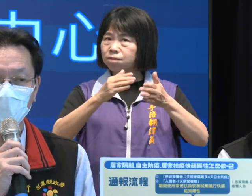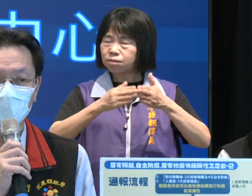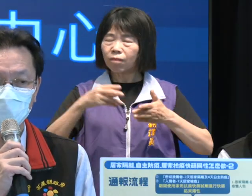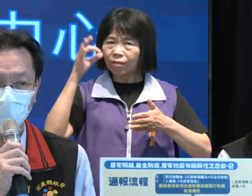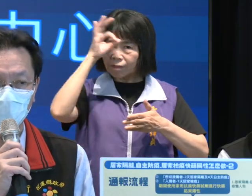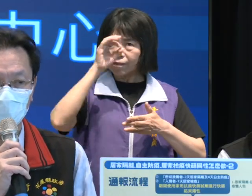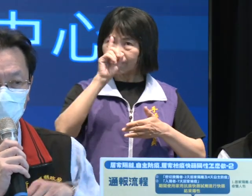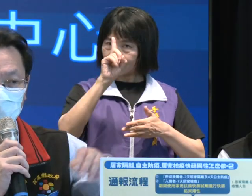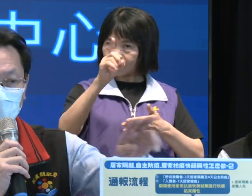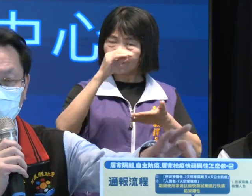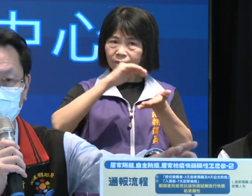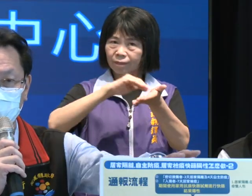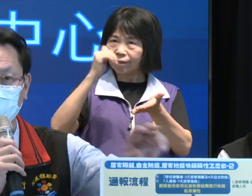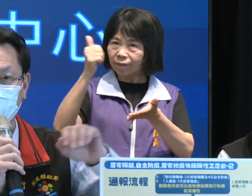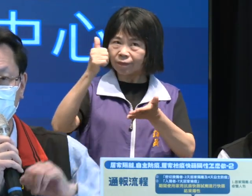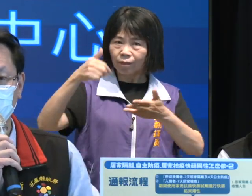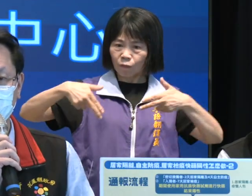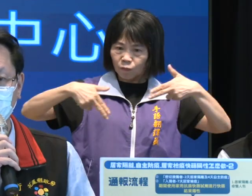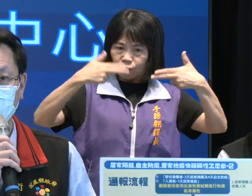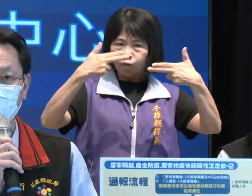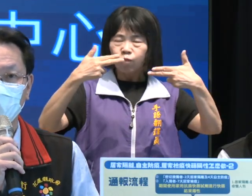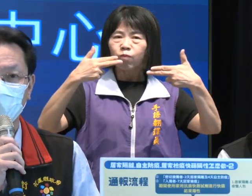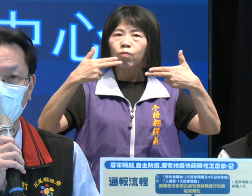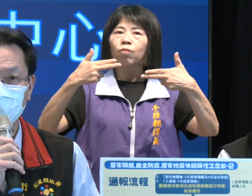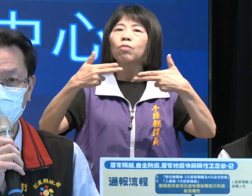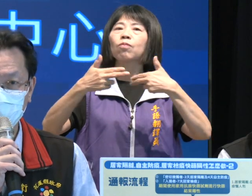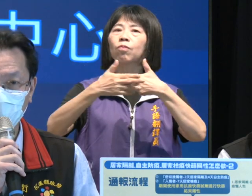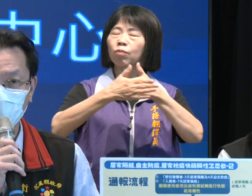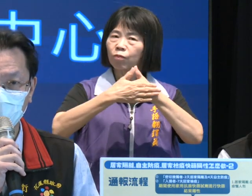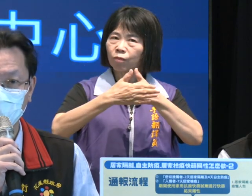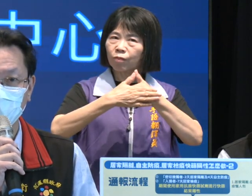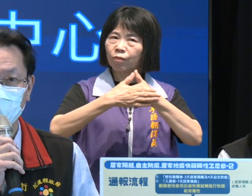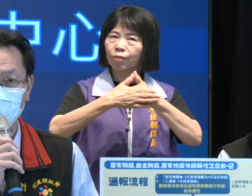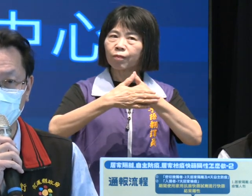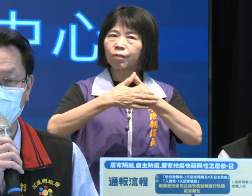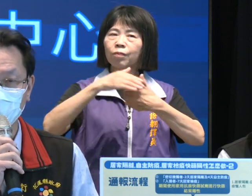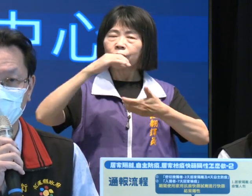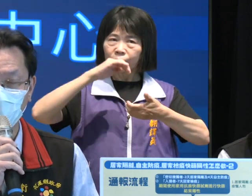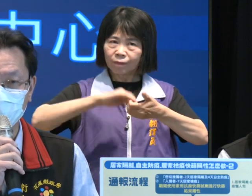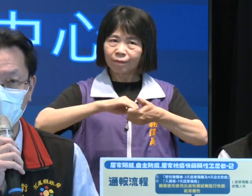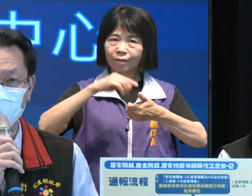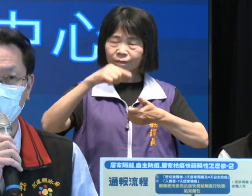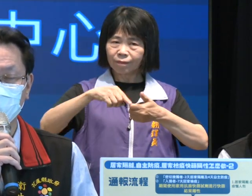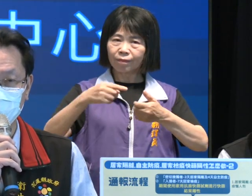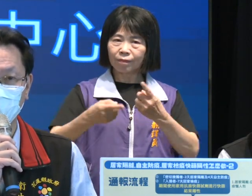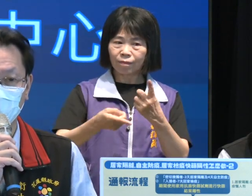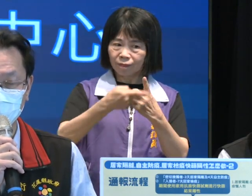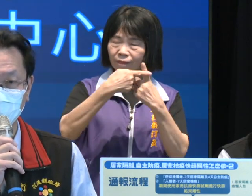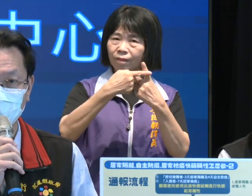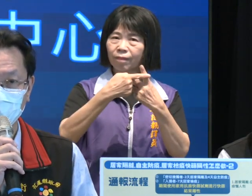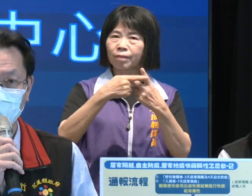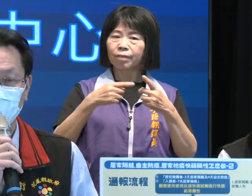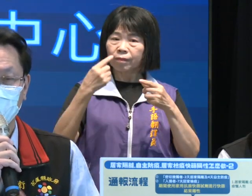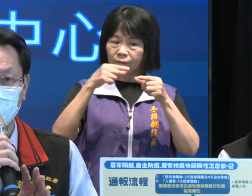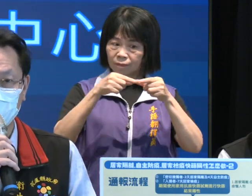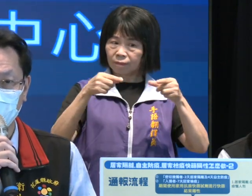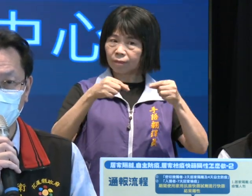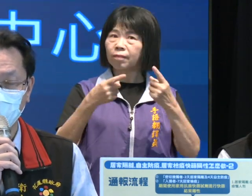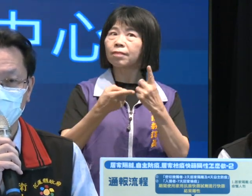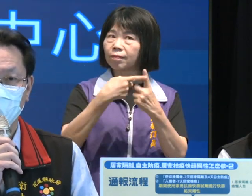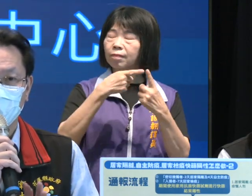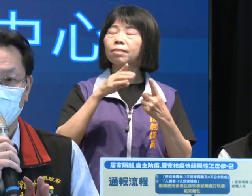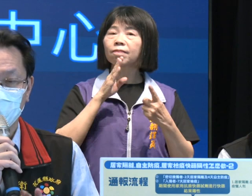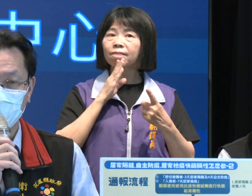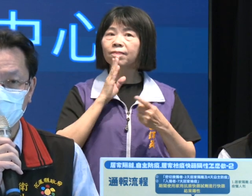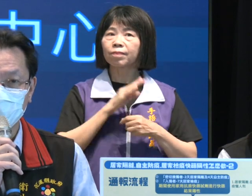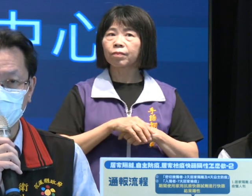师做远距的视讯来确认你这个快筛阳是阳性。再强